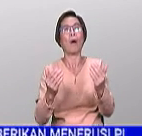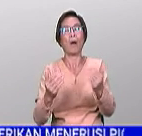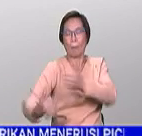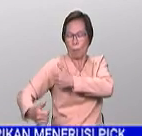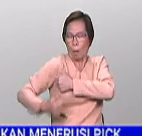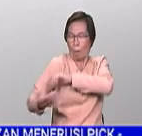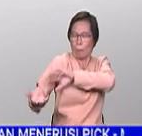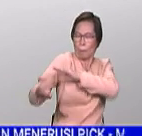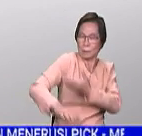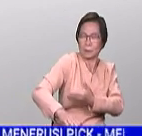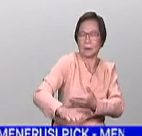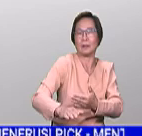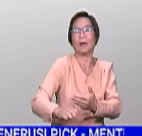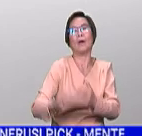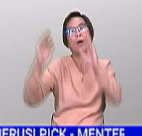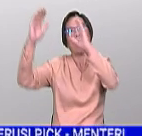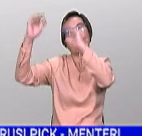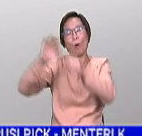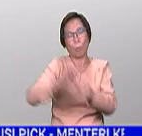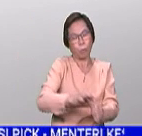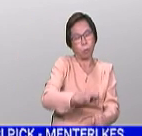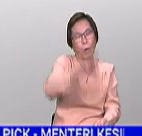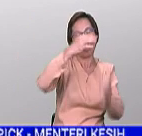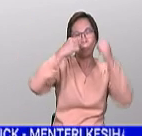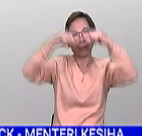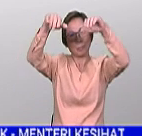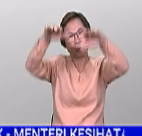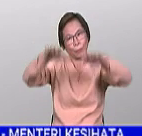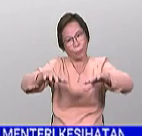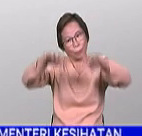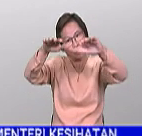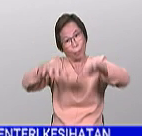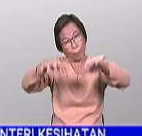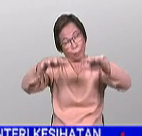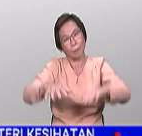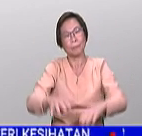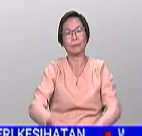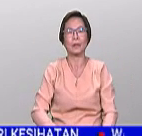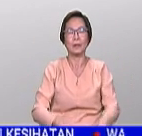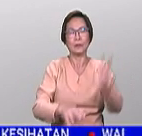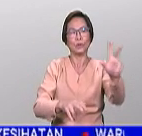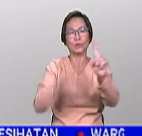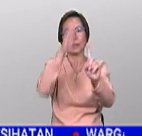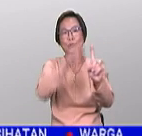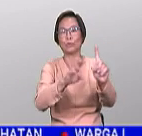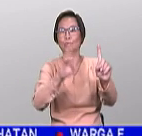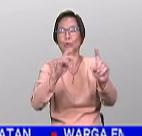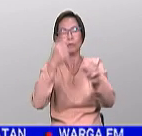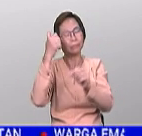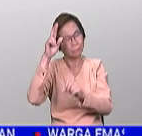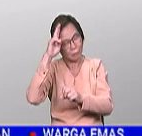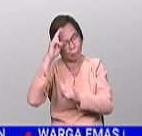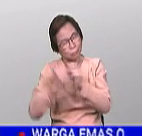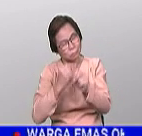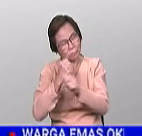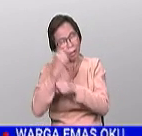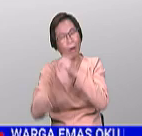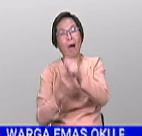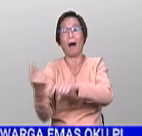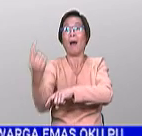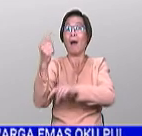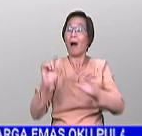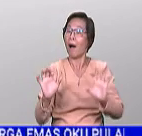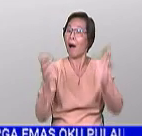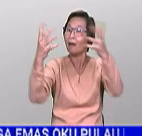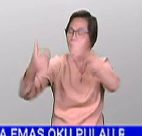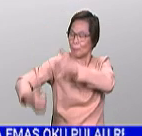terkorban semoga roh mereka dicuri Rahmat taring 31 julii setiap tahun istri harus sebagai hari Pahlawan